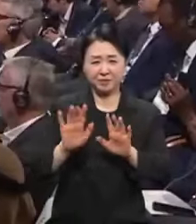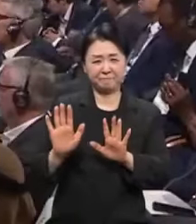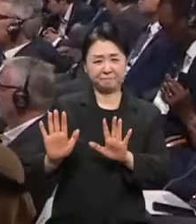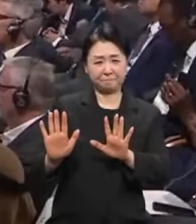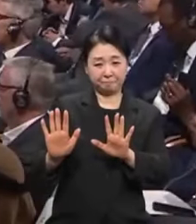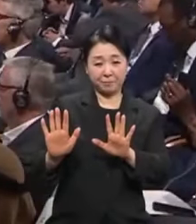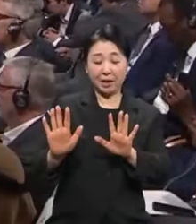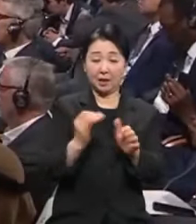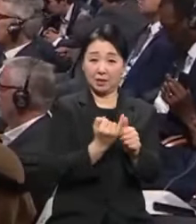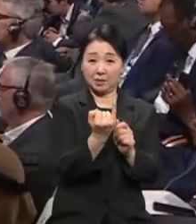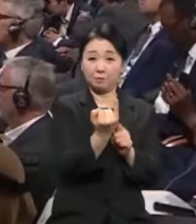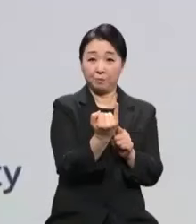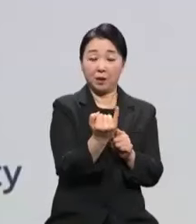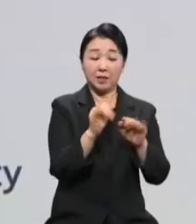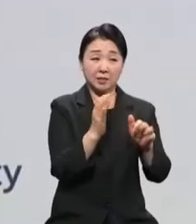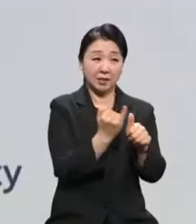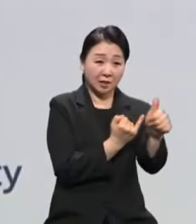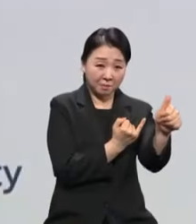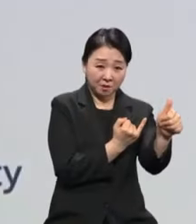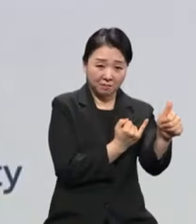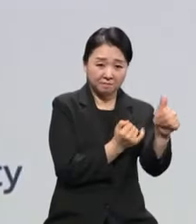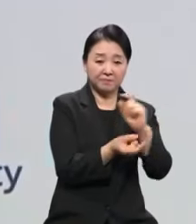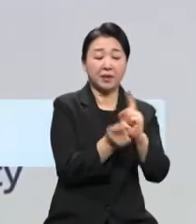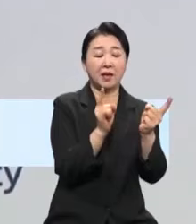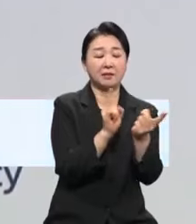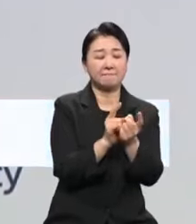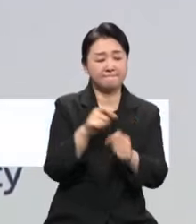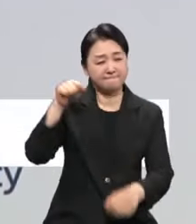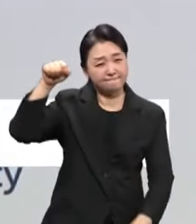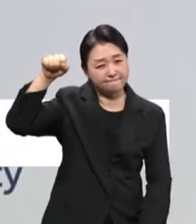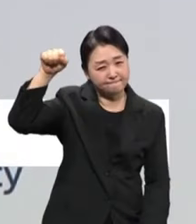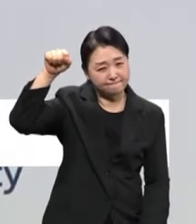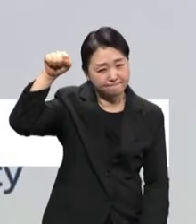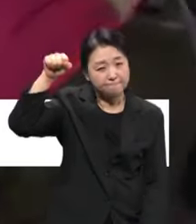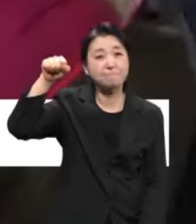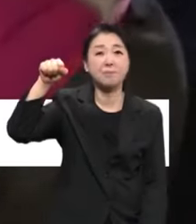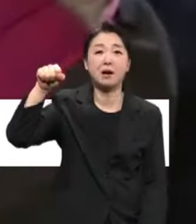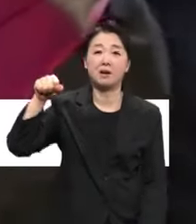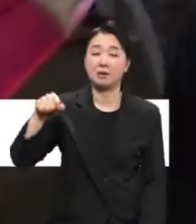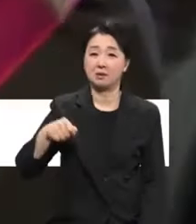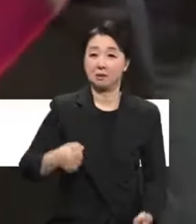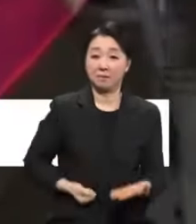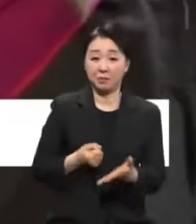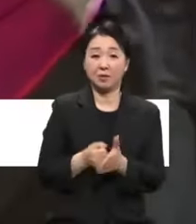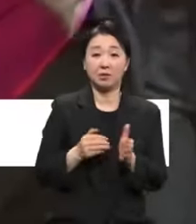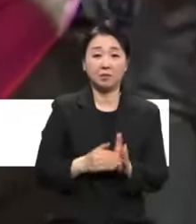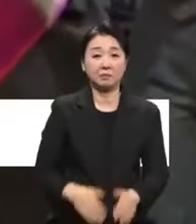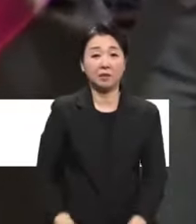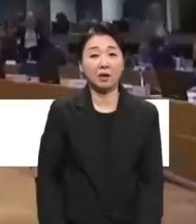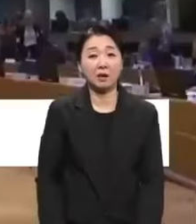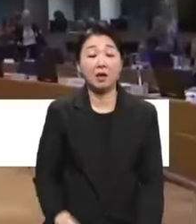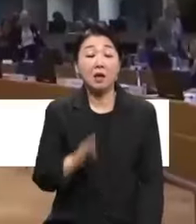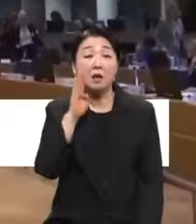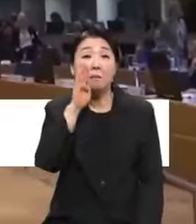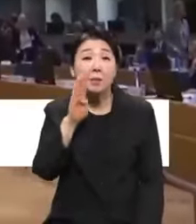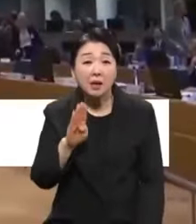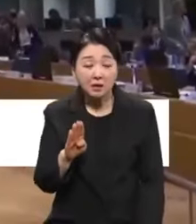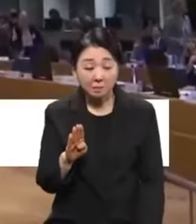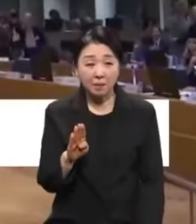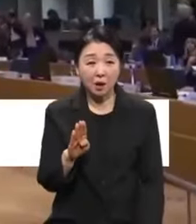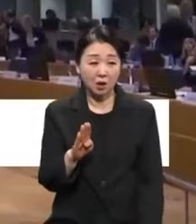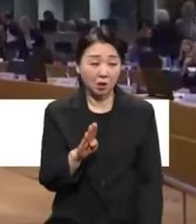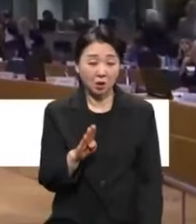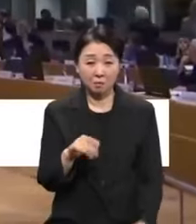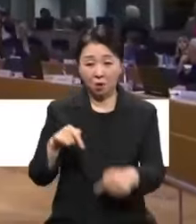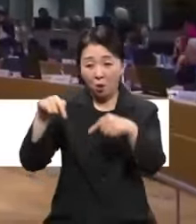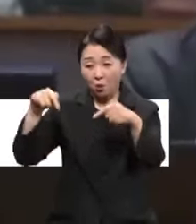뒀던 나발라야는 이제 남편을 따라 더 격렬하게 싸우겠다고 다짐했습니다. 그는 벨기에 브뤼셀에서 열린 EU 외교장관